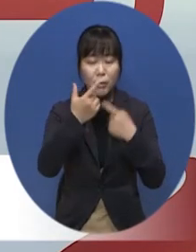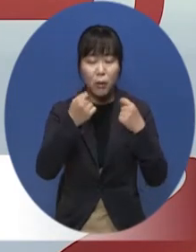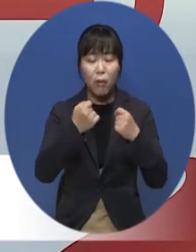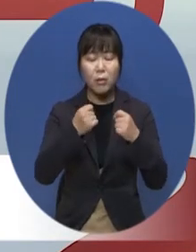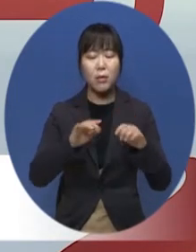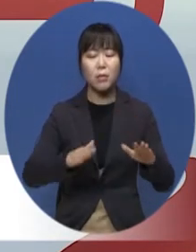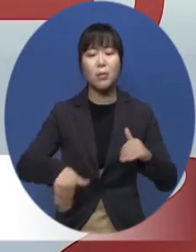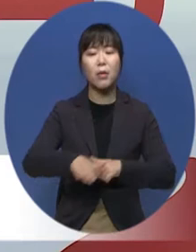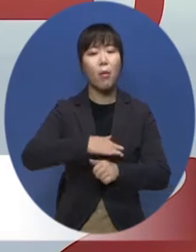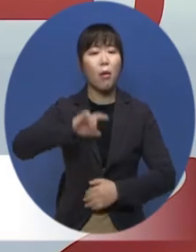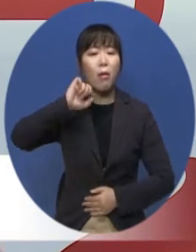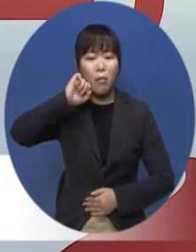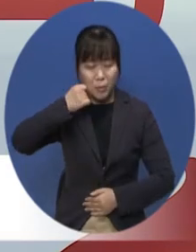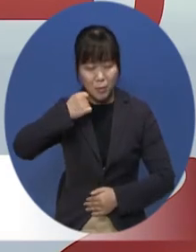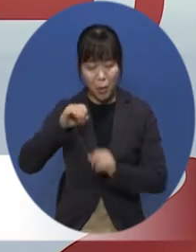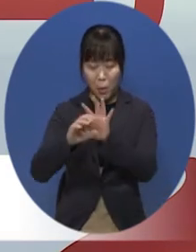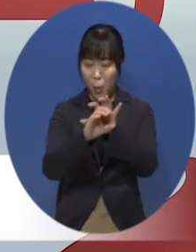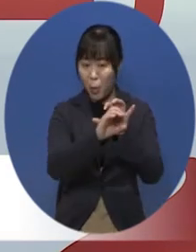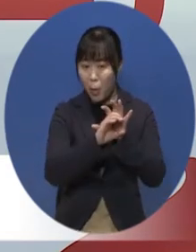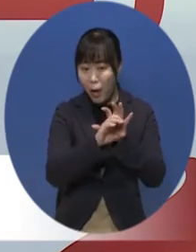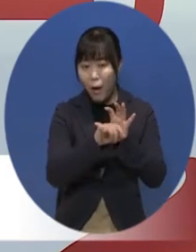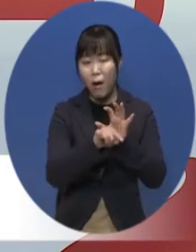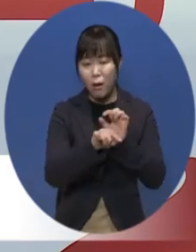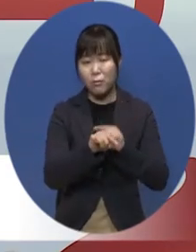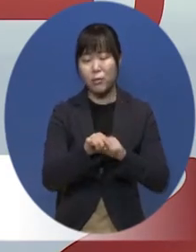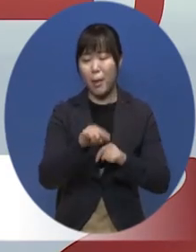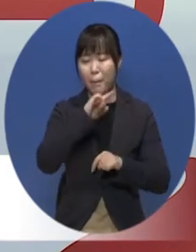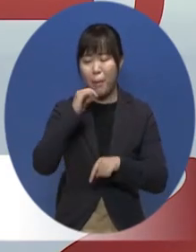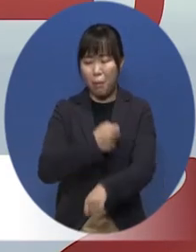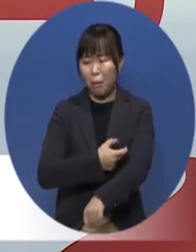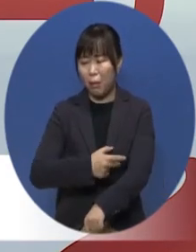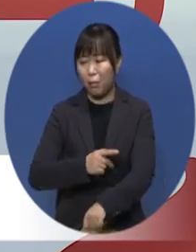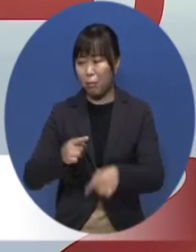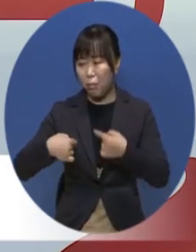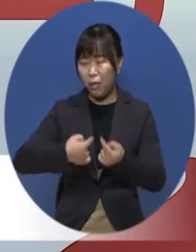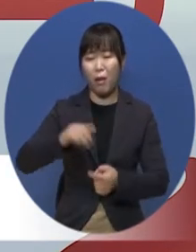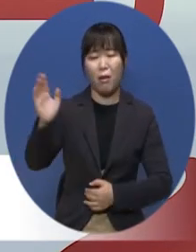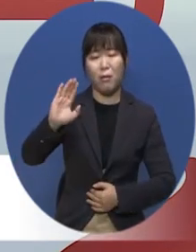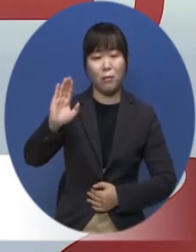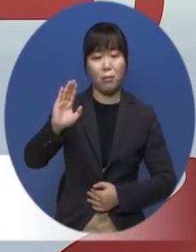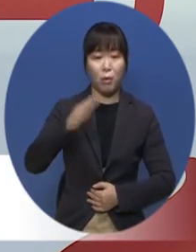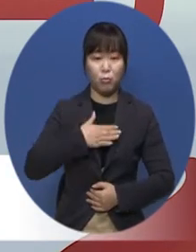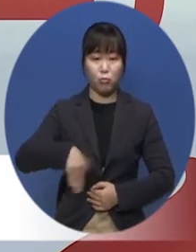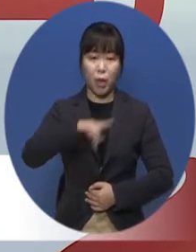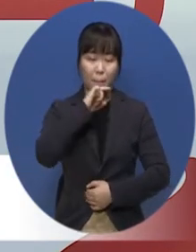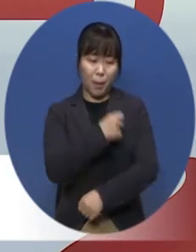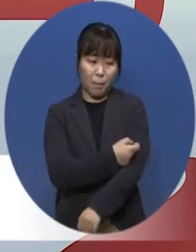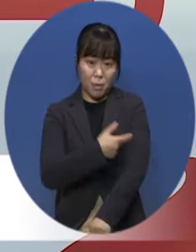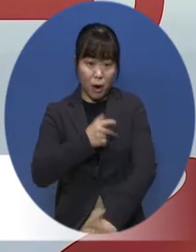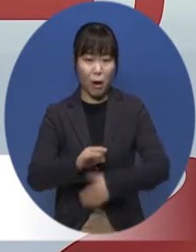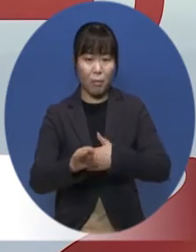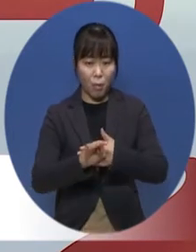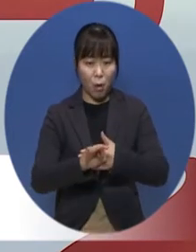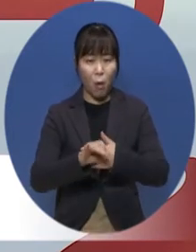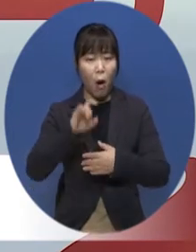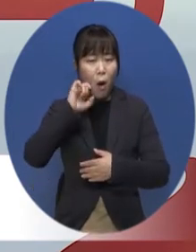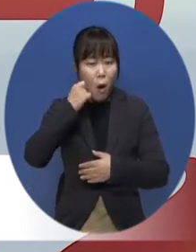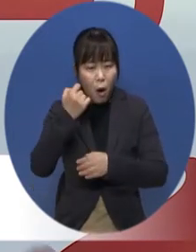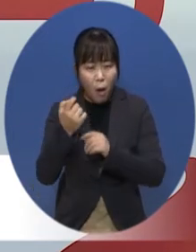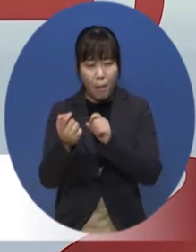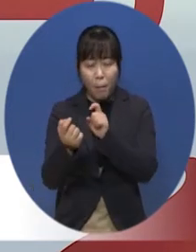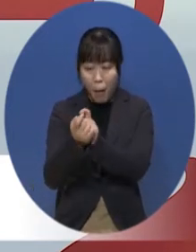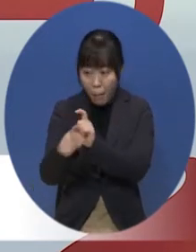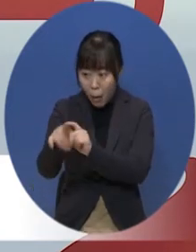어려운 시기에 사람들은 코로나 때문에 헌혈을 더더욱 안 하고 있거든요. 근데 우리가 헌혈을 해야지만이 우리가 어려움에